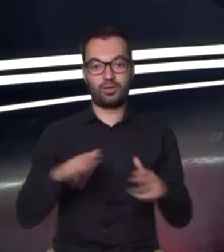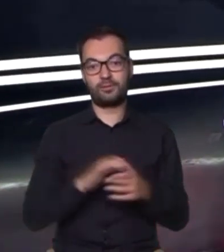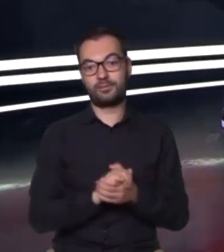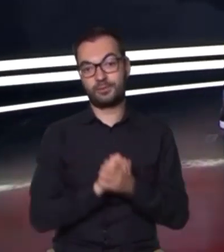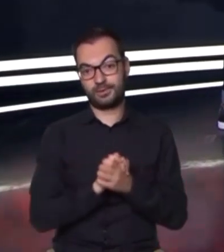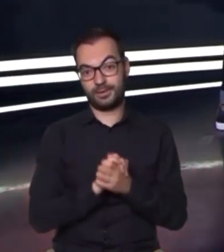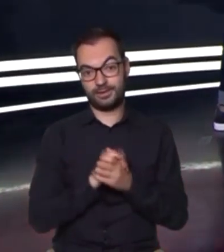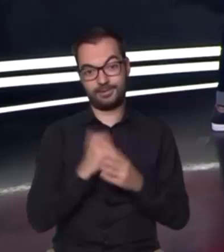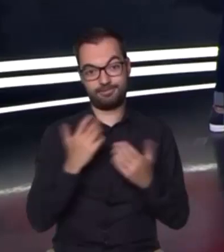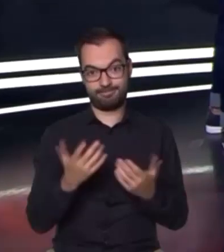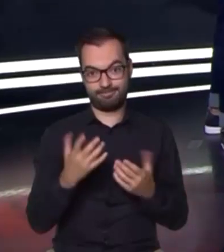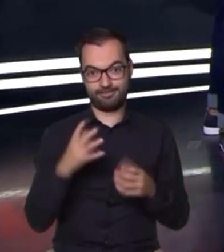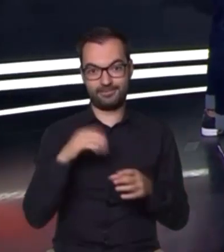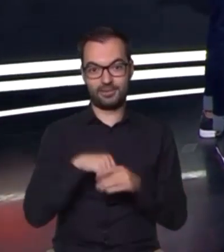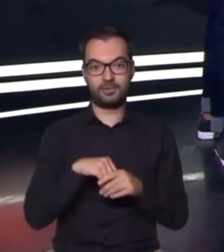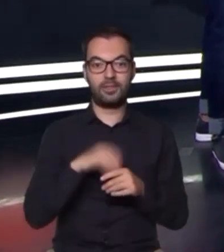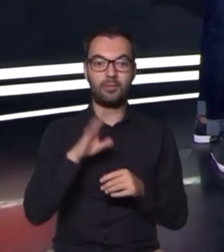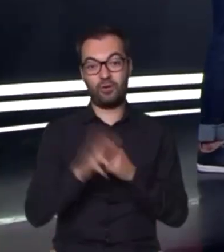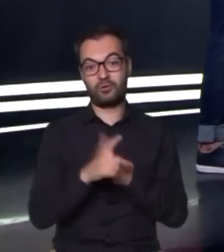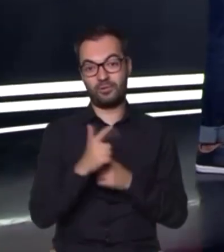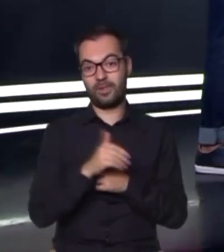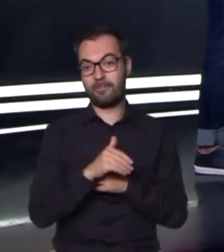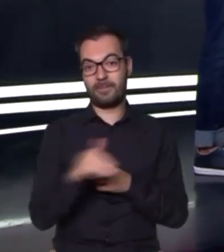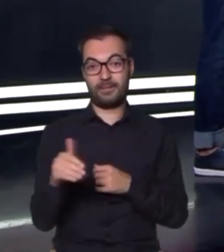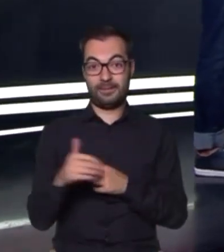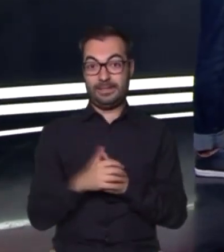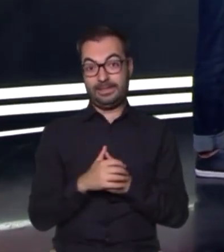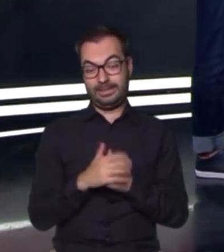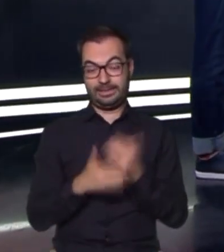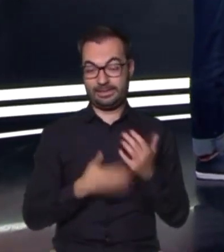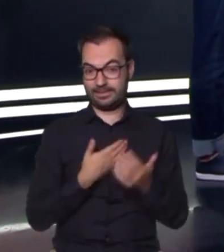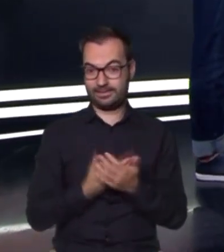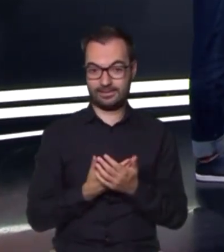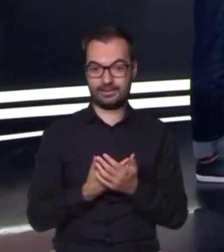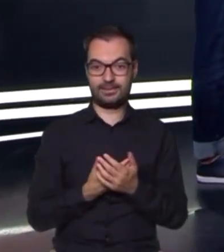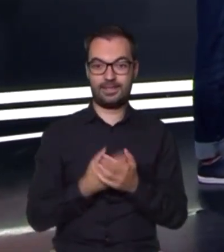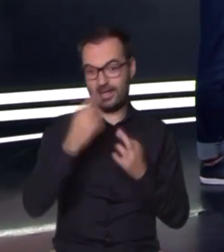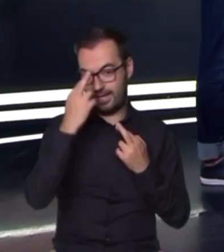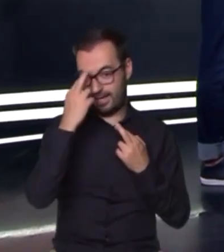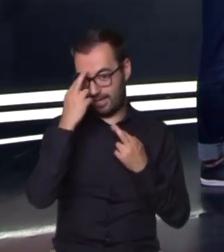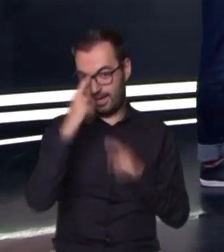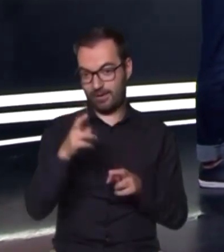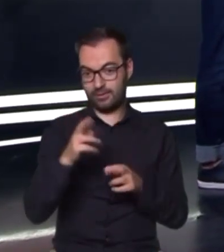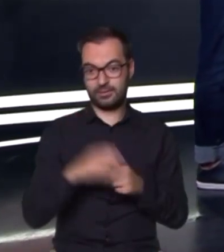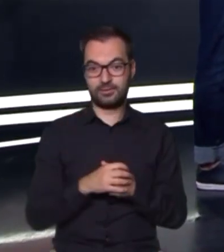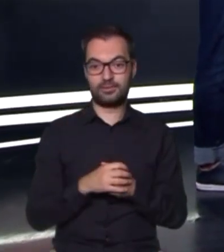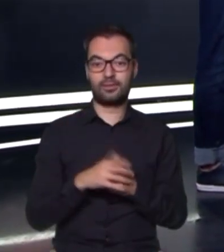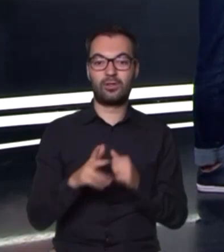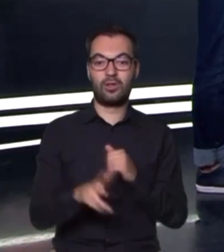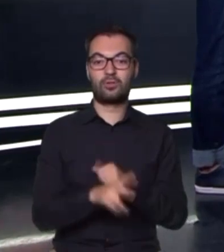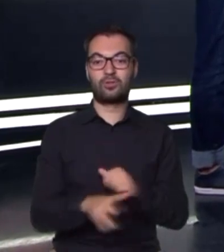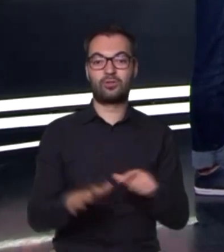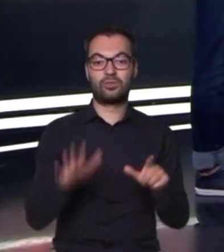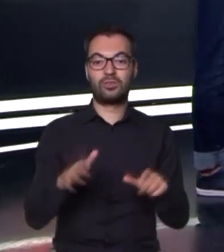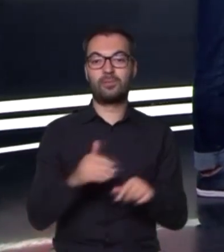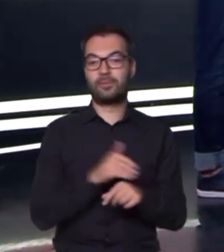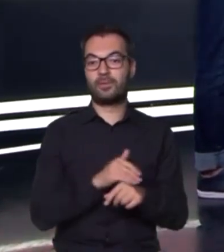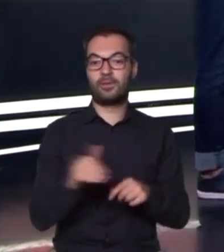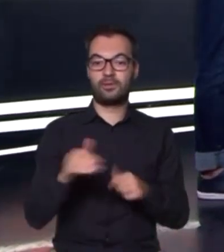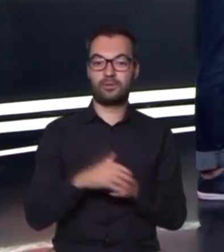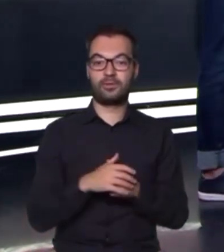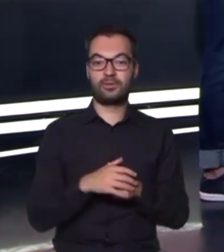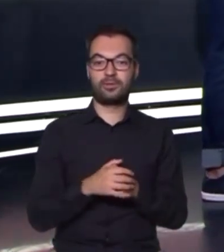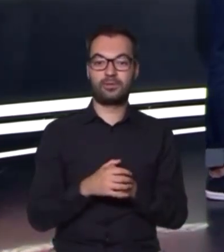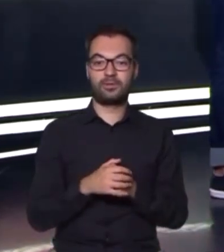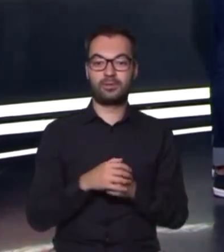przyjaciele. Podobno policja wszczęła, pony są oferowane. Rekord to jest 87 milionów, jeżeli chodzi o